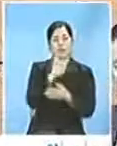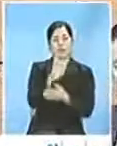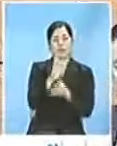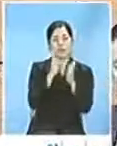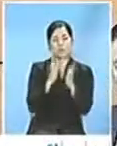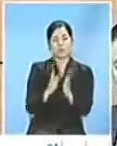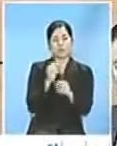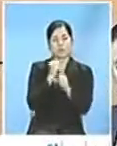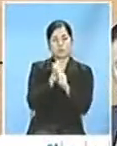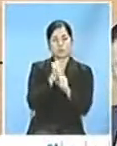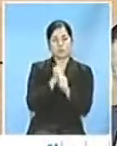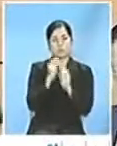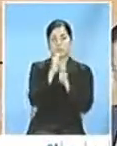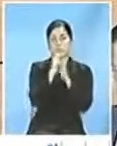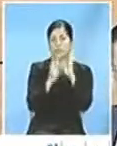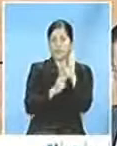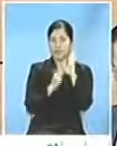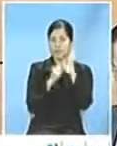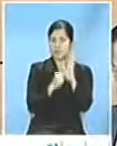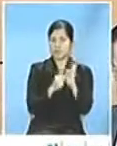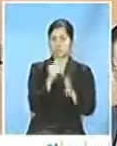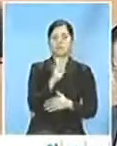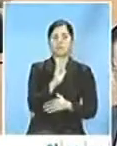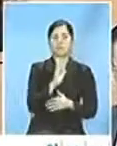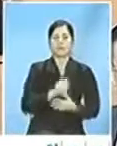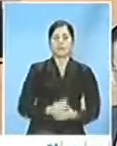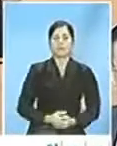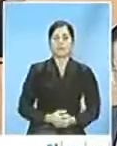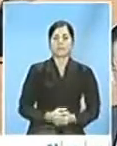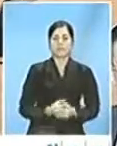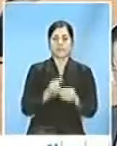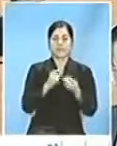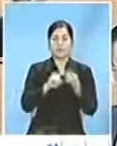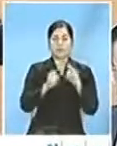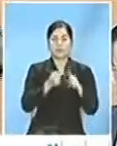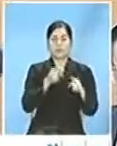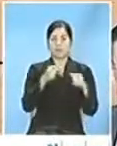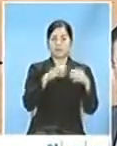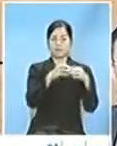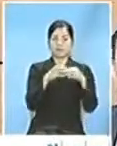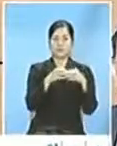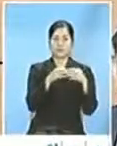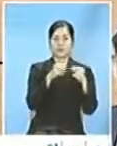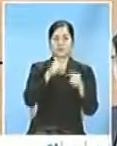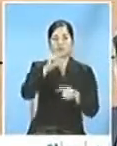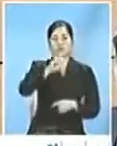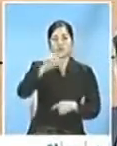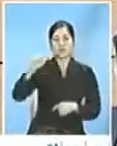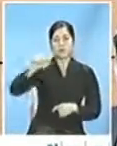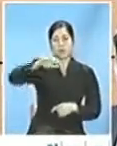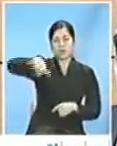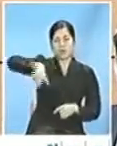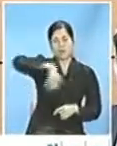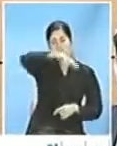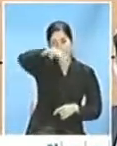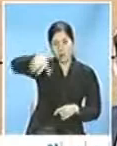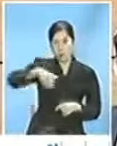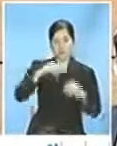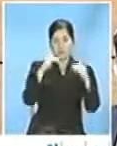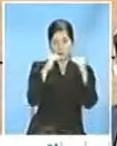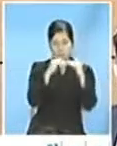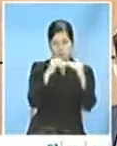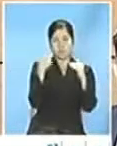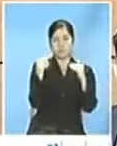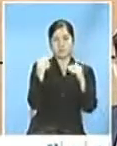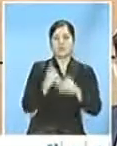ไม่ใช่หน้าที่ของผู้เสนอร่างเพื่อนสมาชิกสภาผู้แทนราษฎรมีสิทธิ์เสนอ